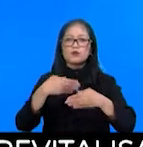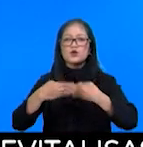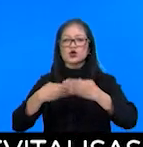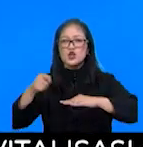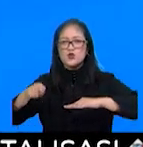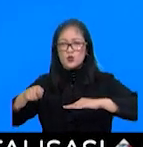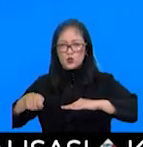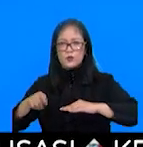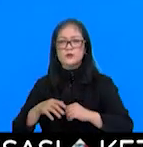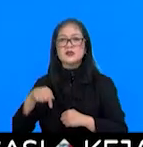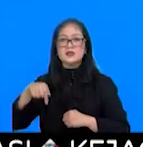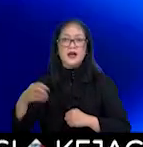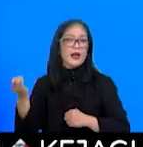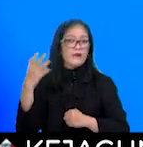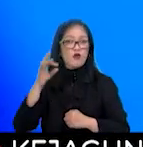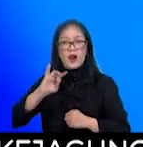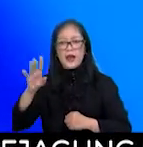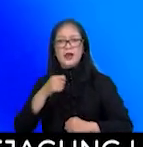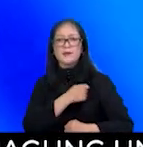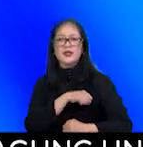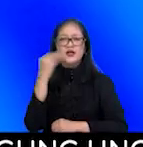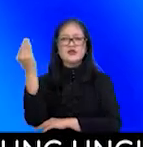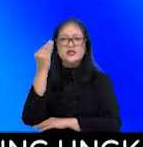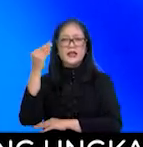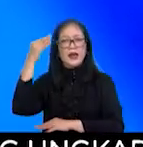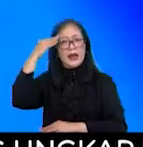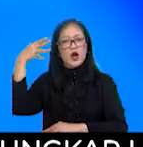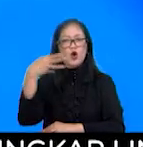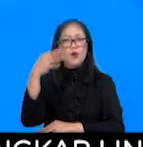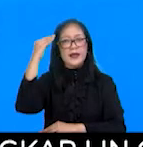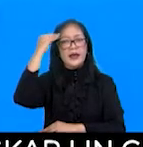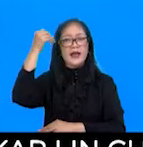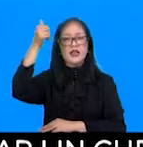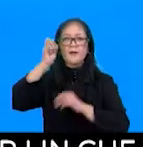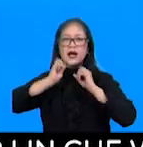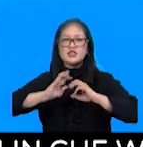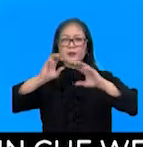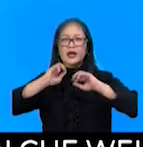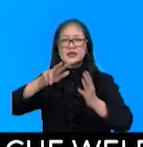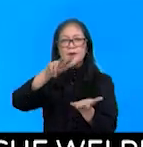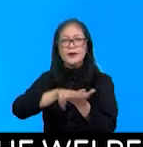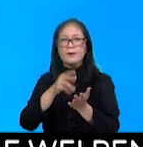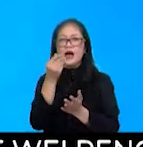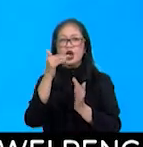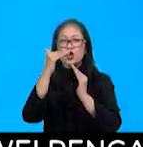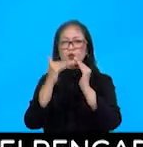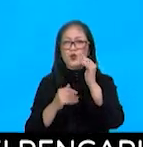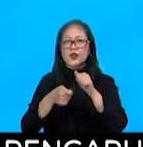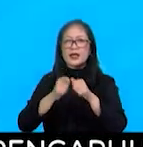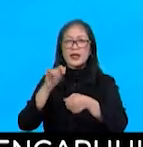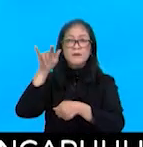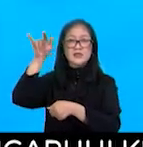kita beralih ke informasi lainnya pemirsa Kementerian Pariwisata dan Ekonomi kreatif mengapresiasi kebijakan penurunan harga tiket pesawat